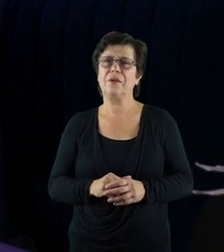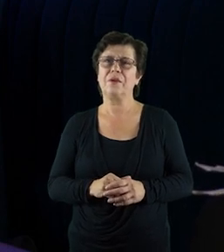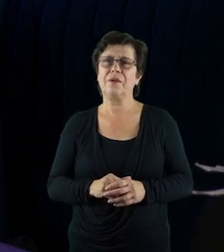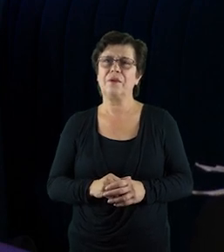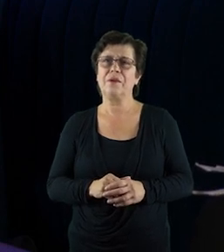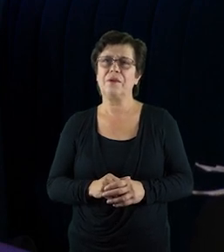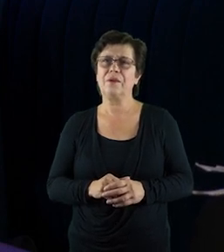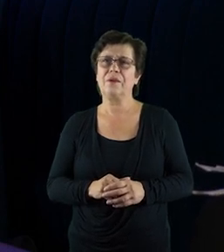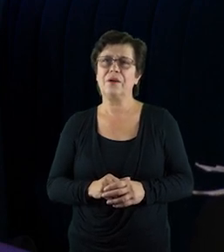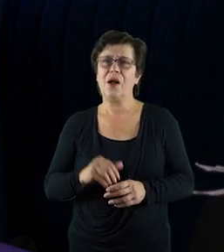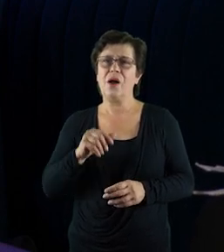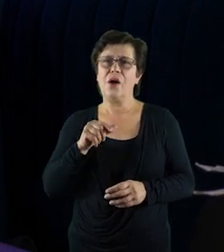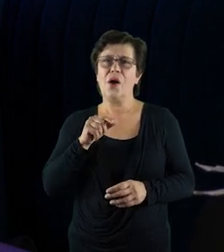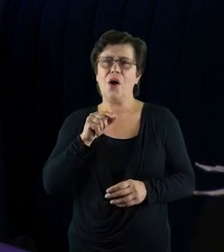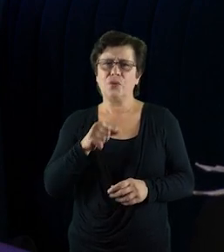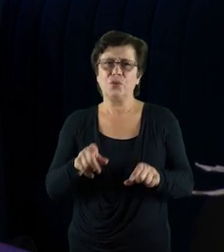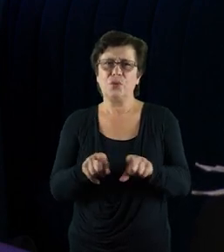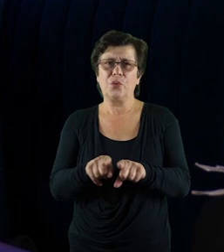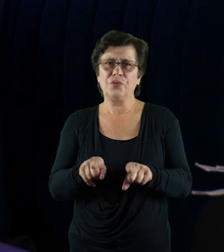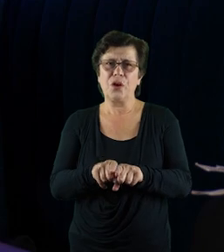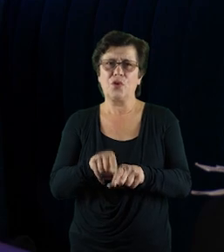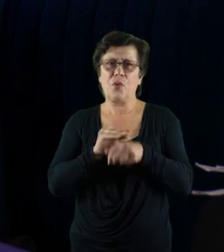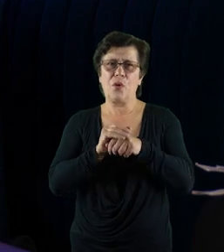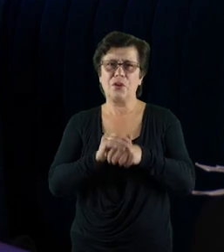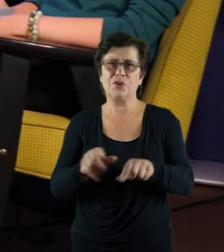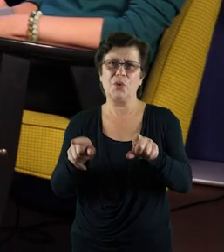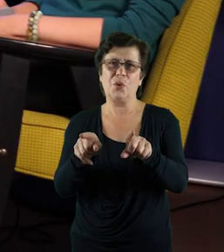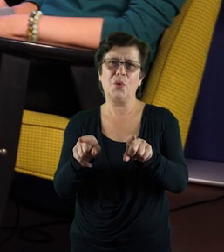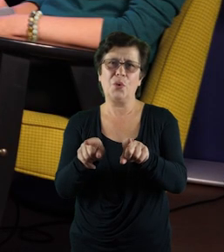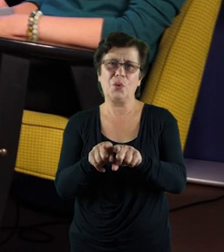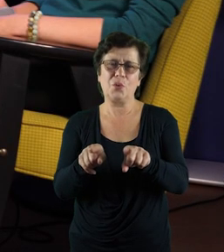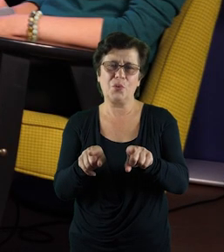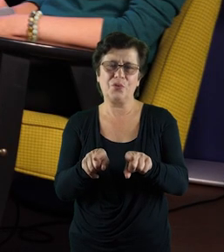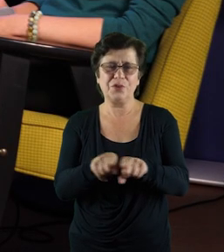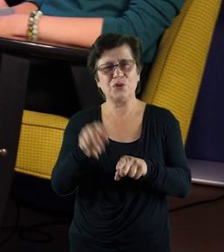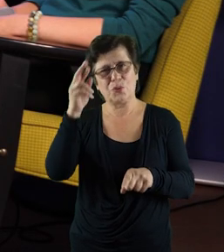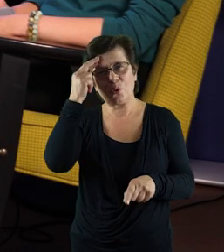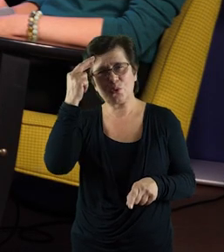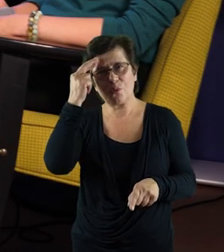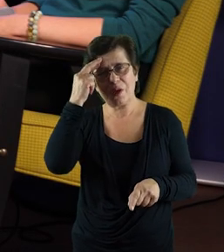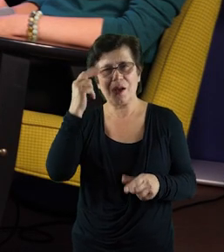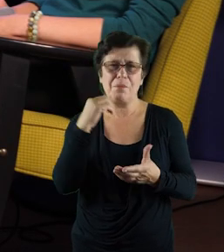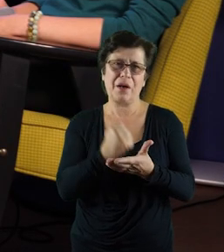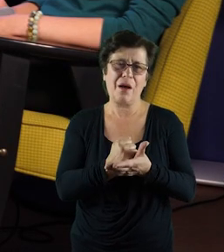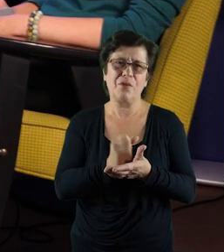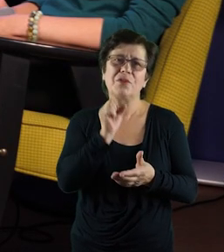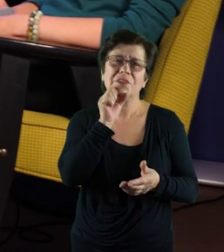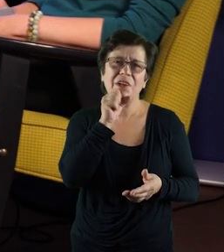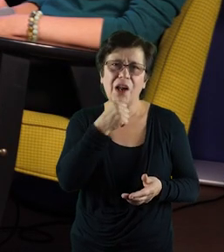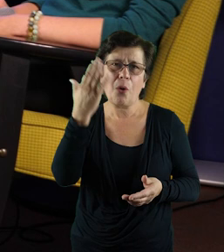że oni też rozumieli prawo starego już dosyć mistrza,